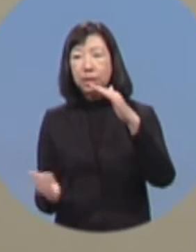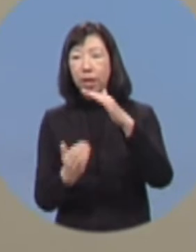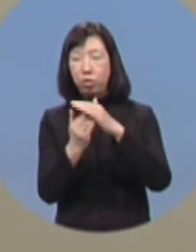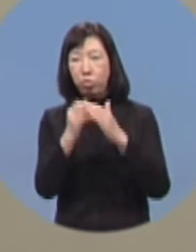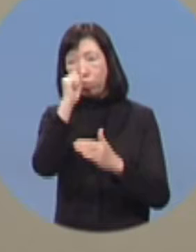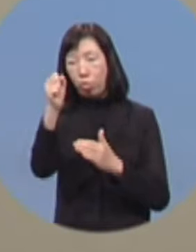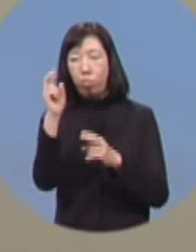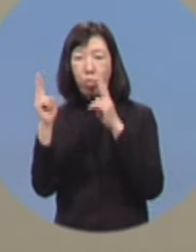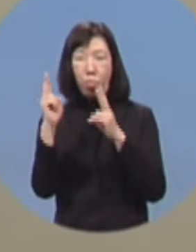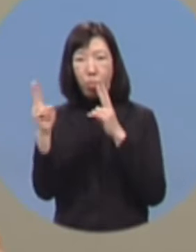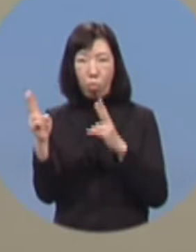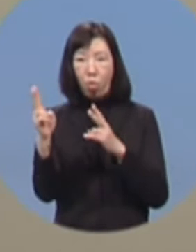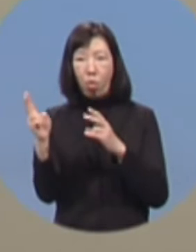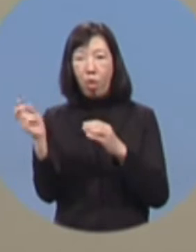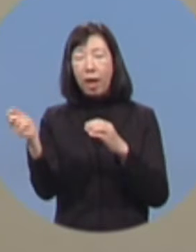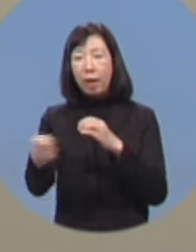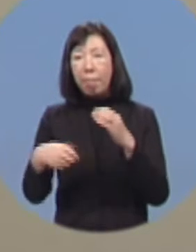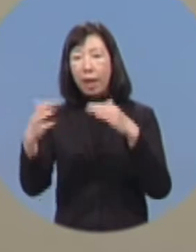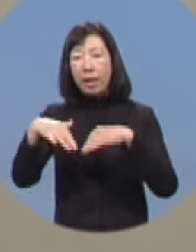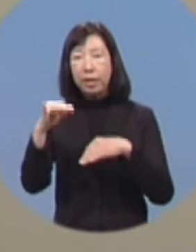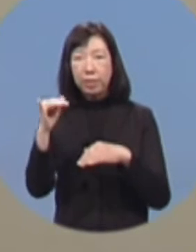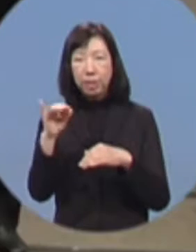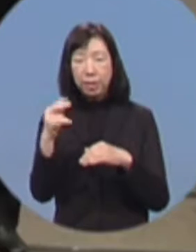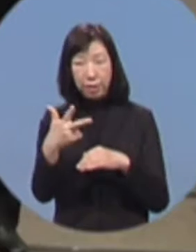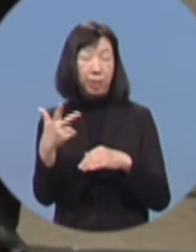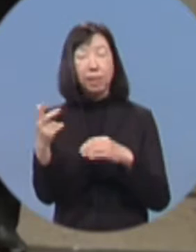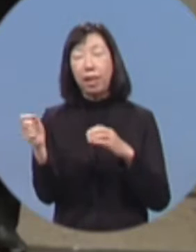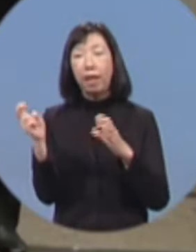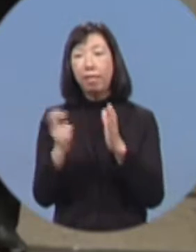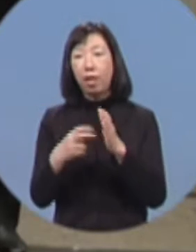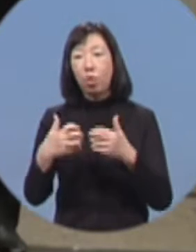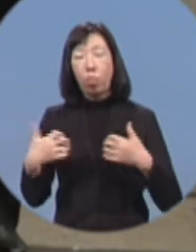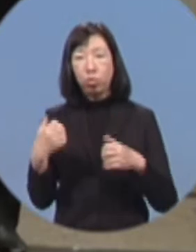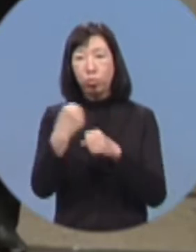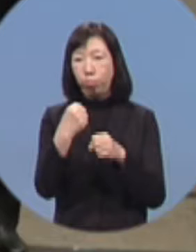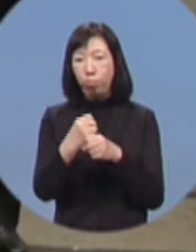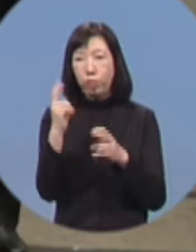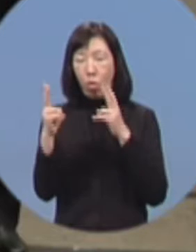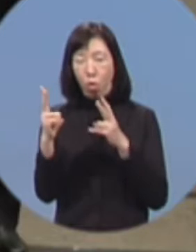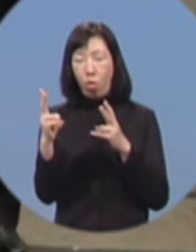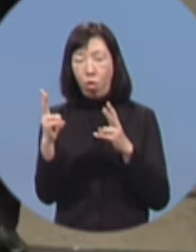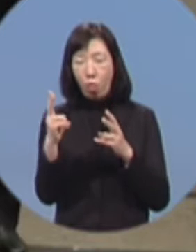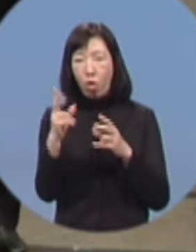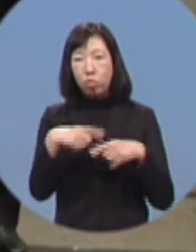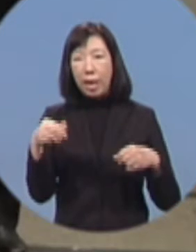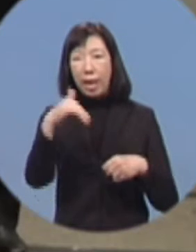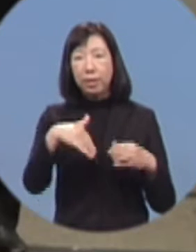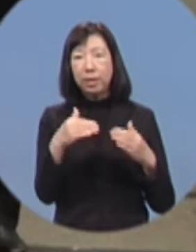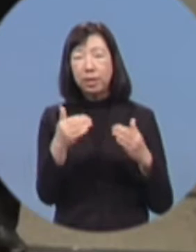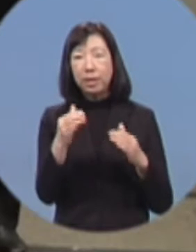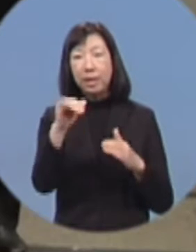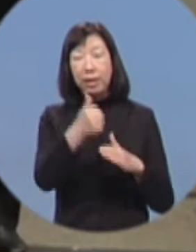優秀企業賞は鎌ケ谷市で鉄骨製造業を営む企業が選ばれ、熊谷知事から表彰状が手渡されました